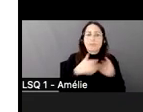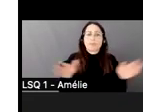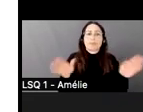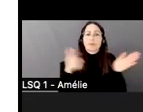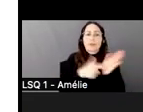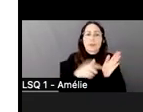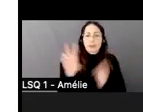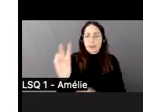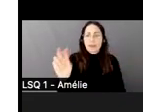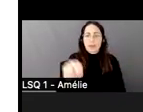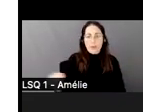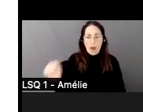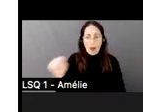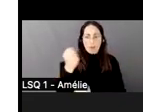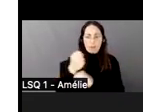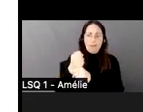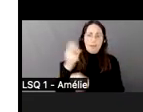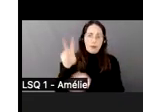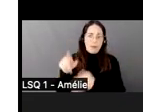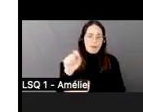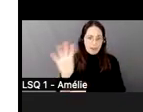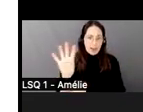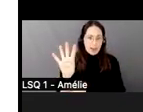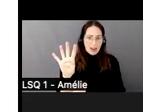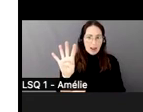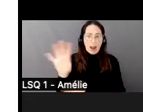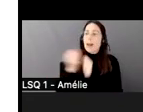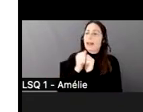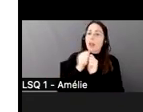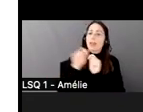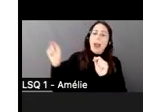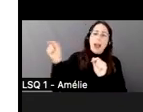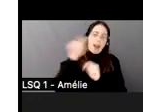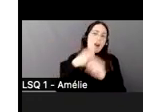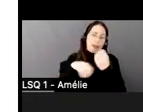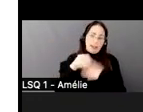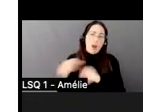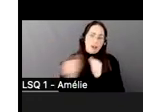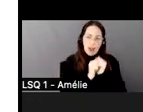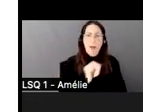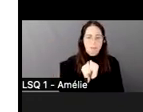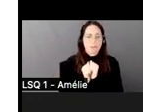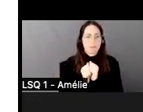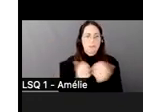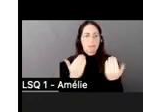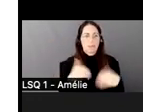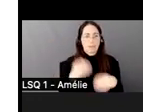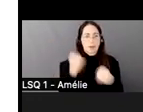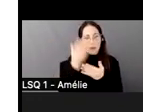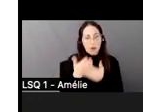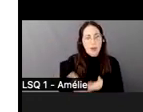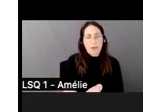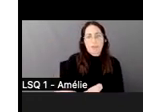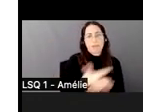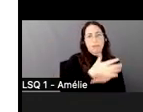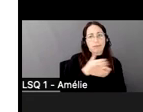du 6 novembre 2024 avec nos organisations partenaires. La collecte des données se